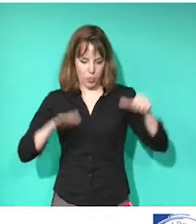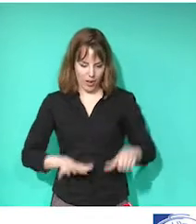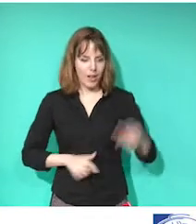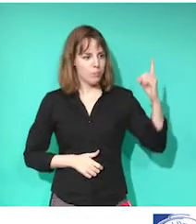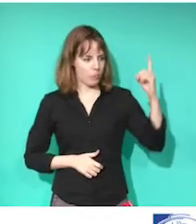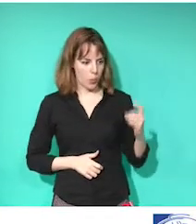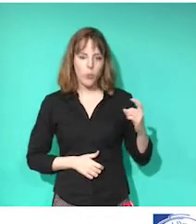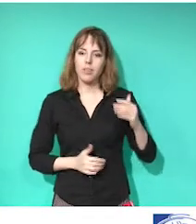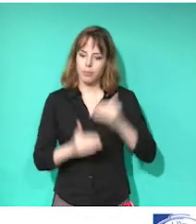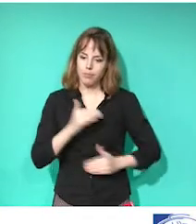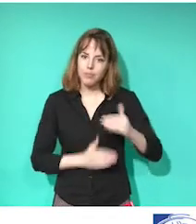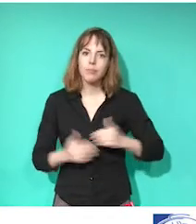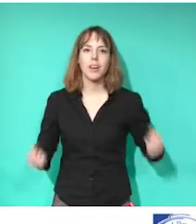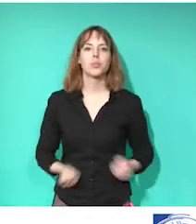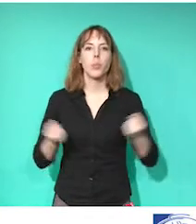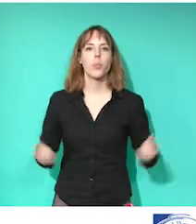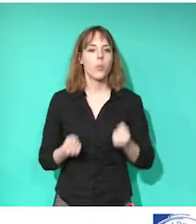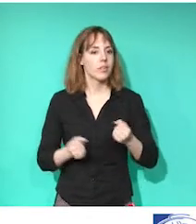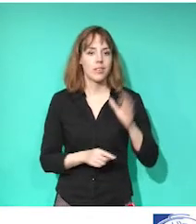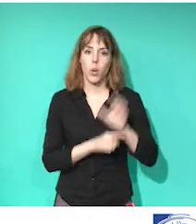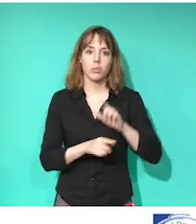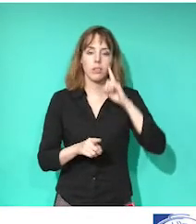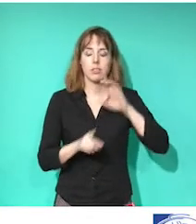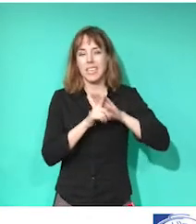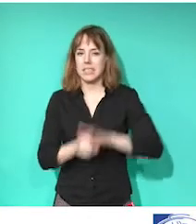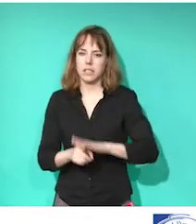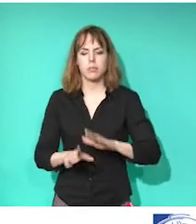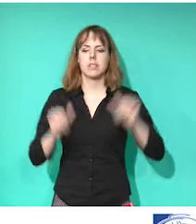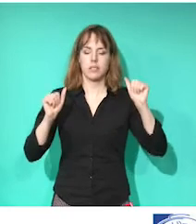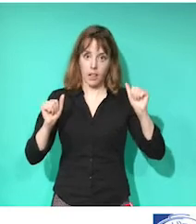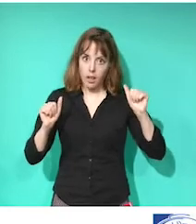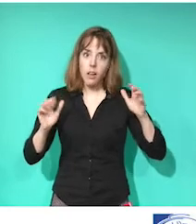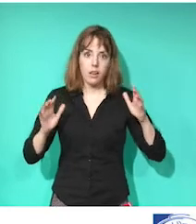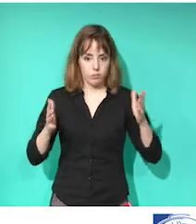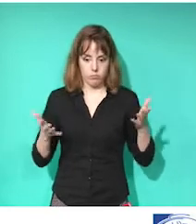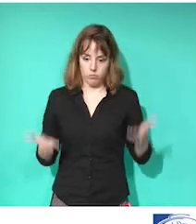lancement du plan d'action et de mobilisation contre le sexisme. La première question,